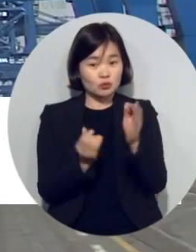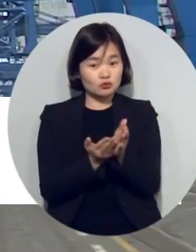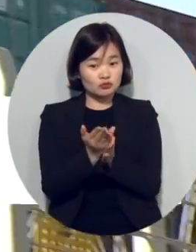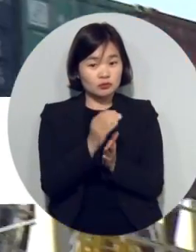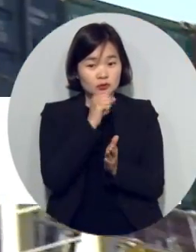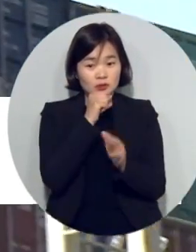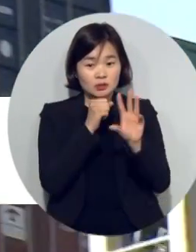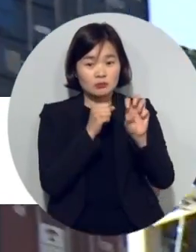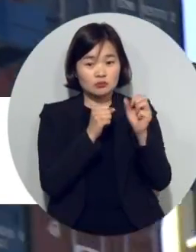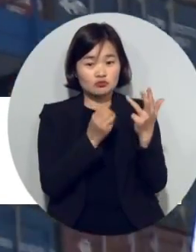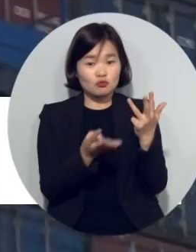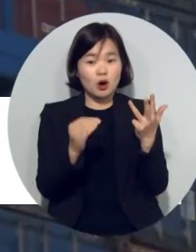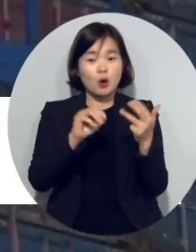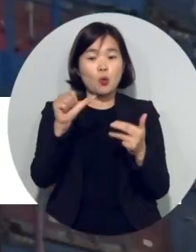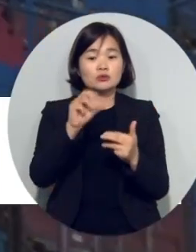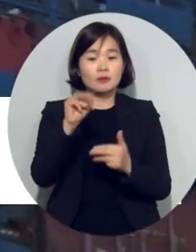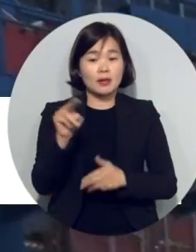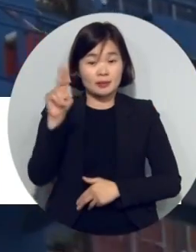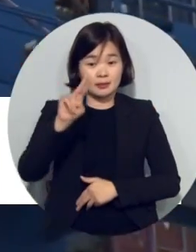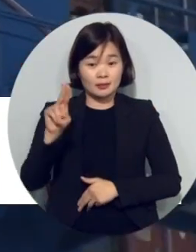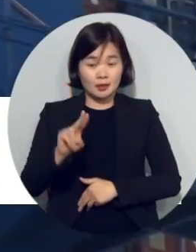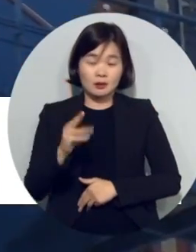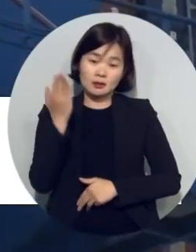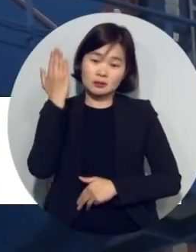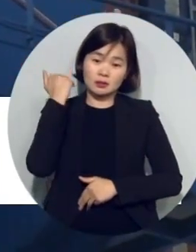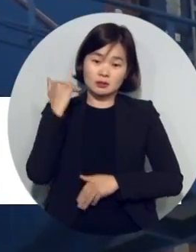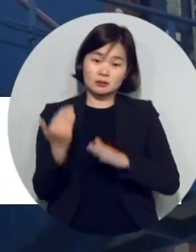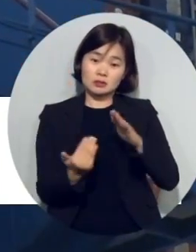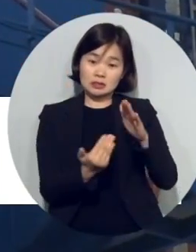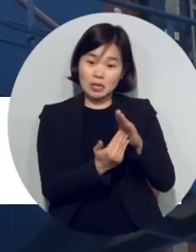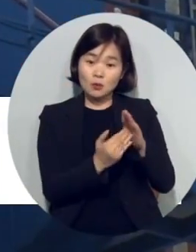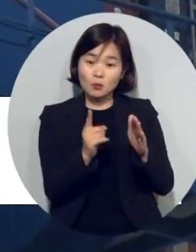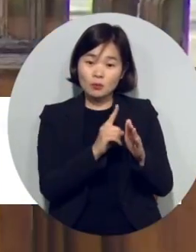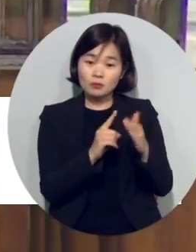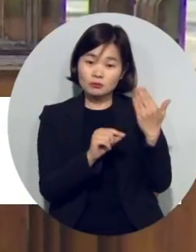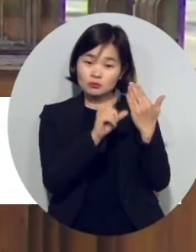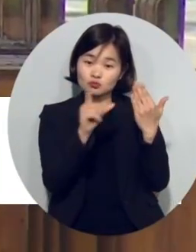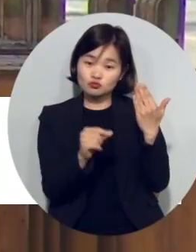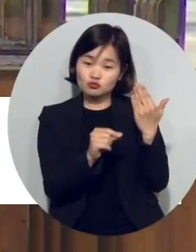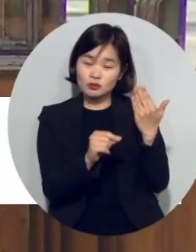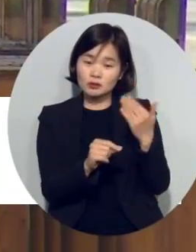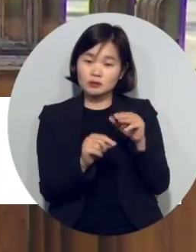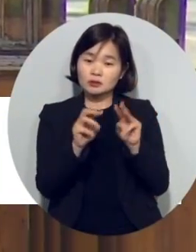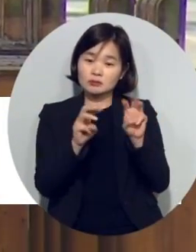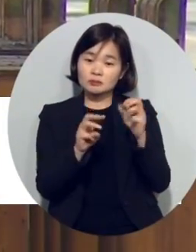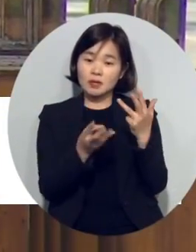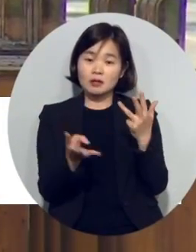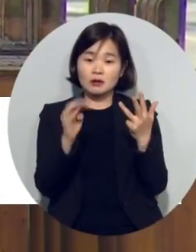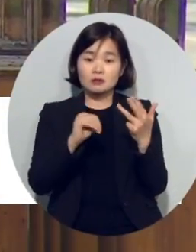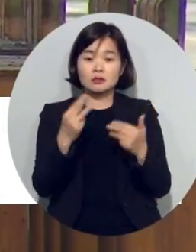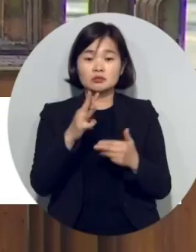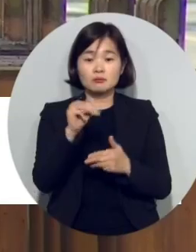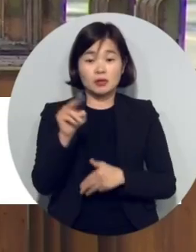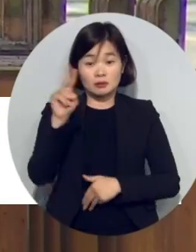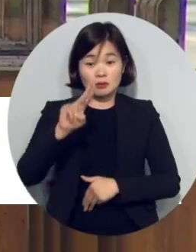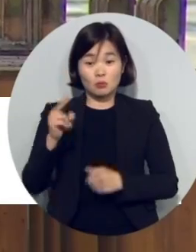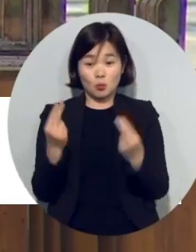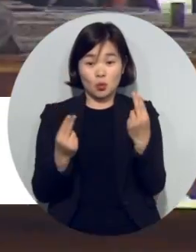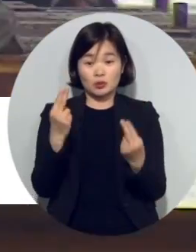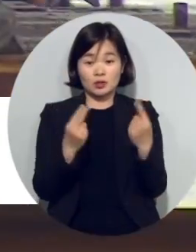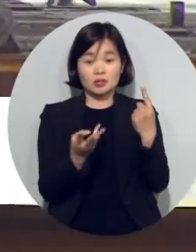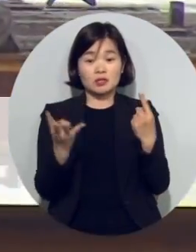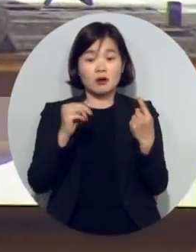3 19억 5,000만 달러로 이전까지 최고 실적 이 어떤 9월 수출액 38억 3000만달러 보다 1억